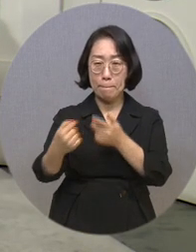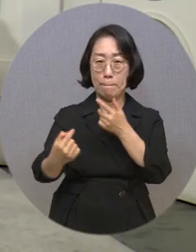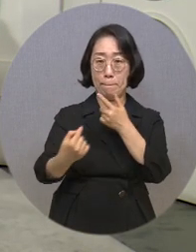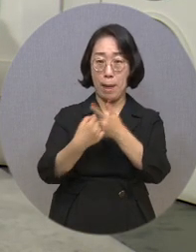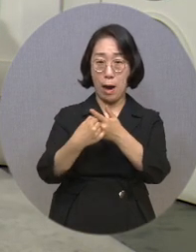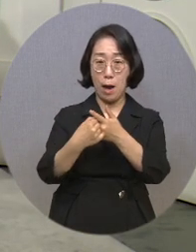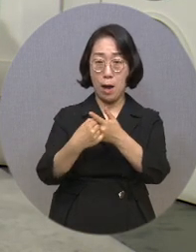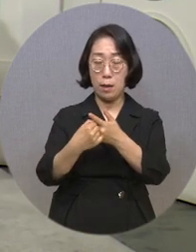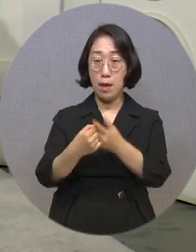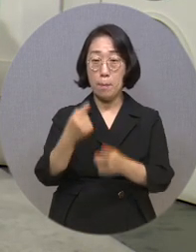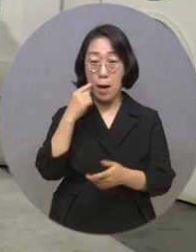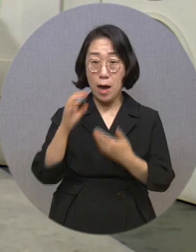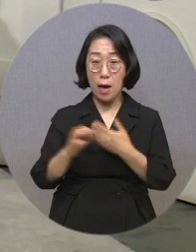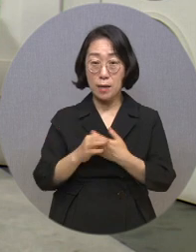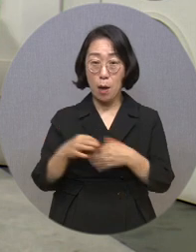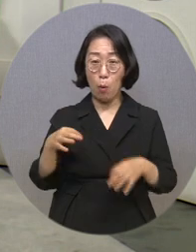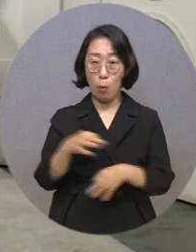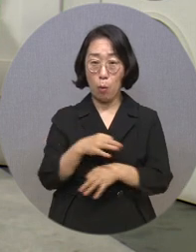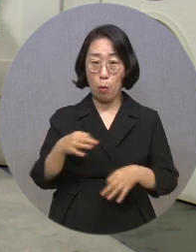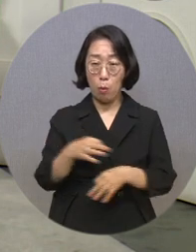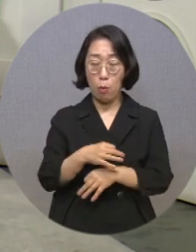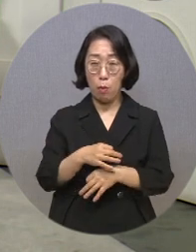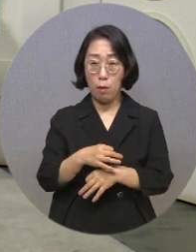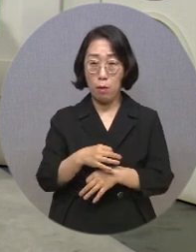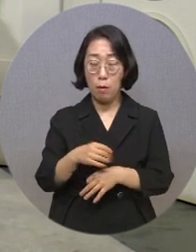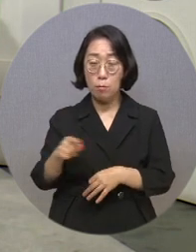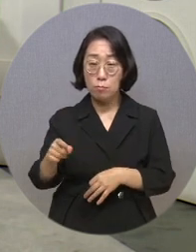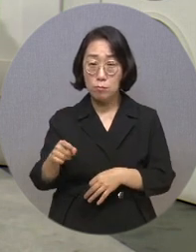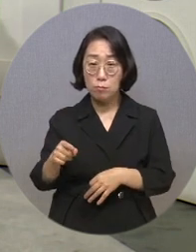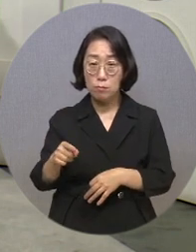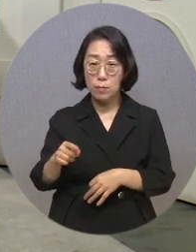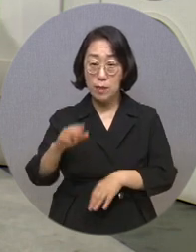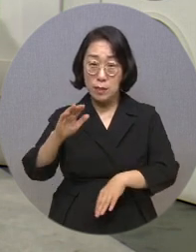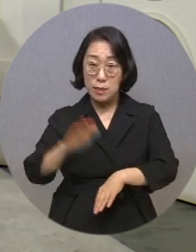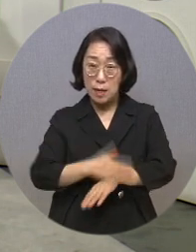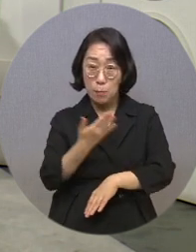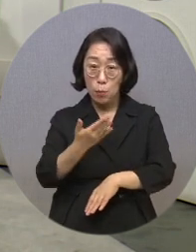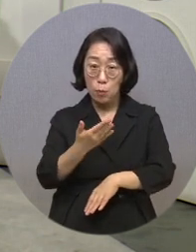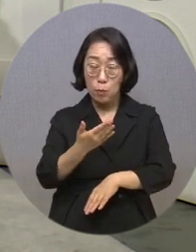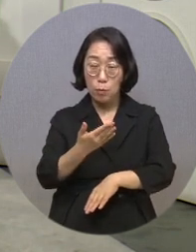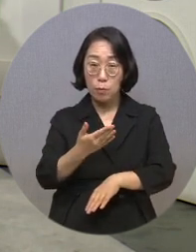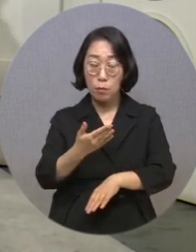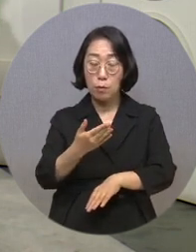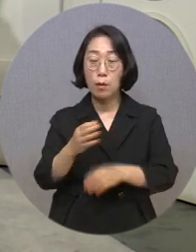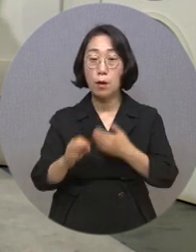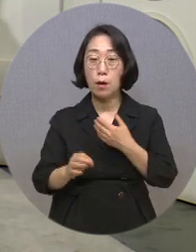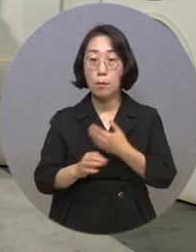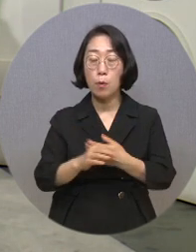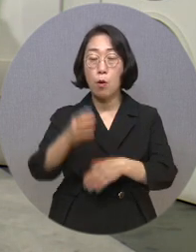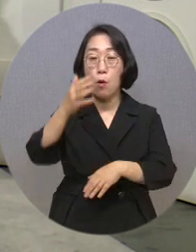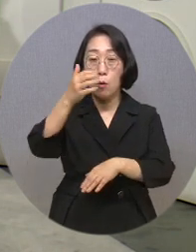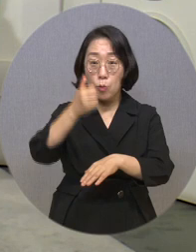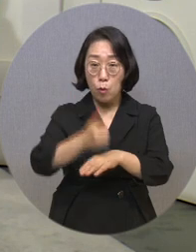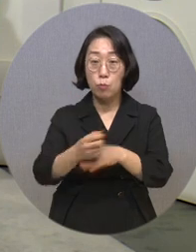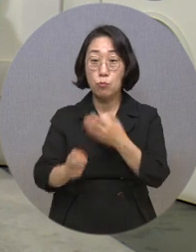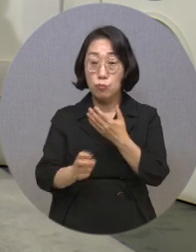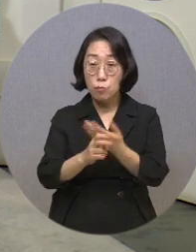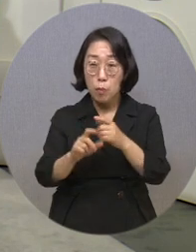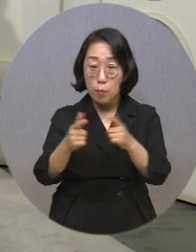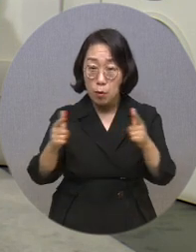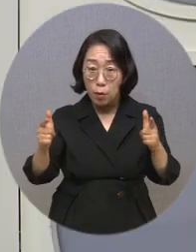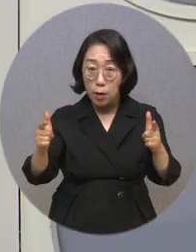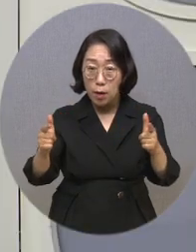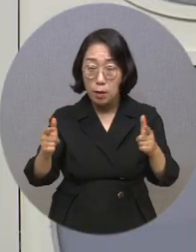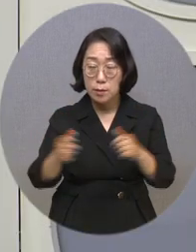원장이 운영을 잘못한다든가 뭐 비리를 한다든가 편법을 쓴다든가 하면은요 그게 금방 누구를